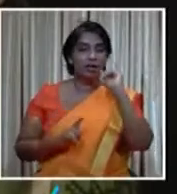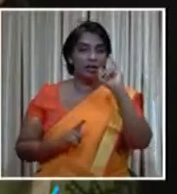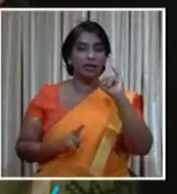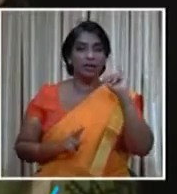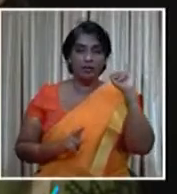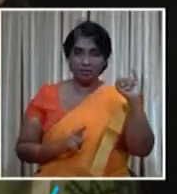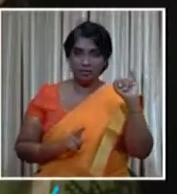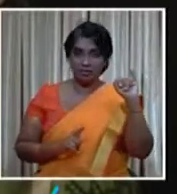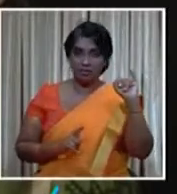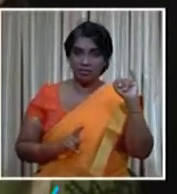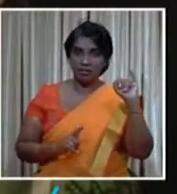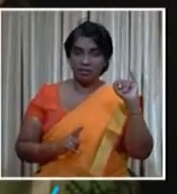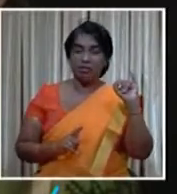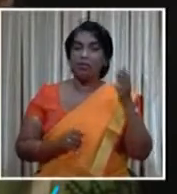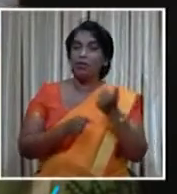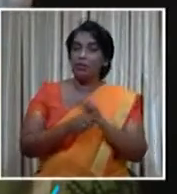66ක්